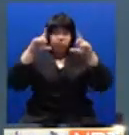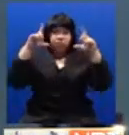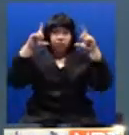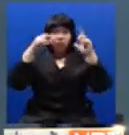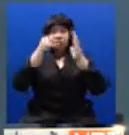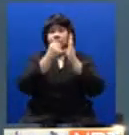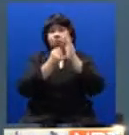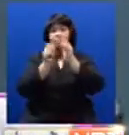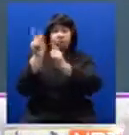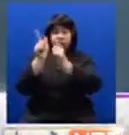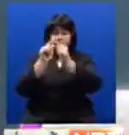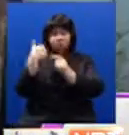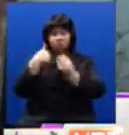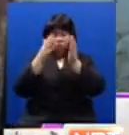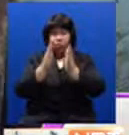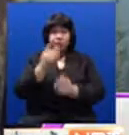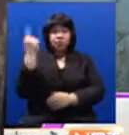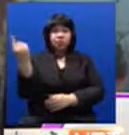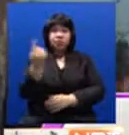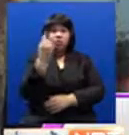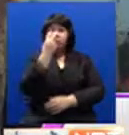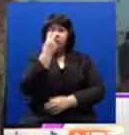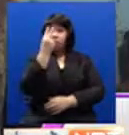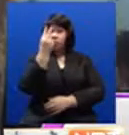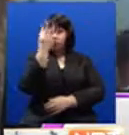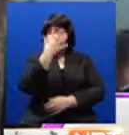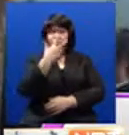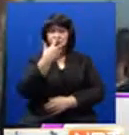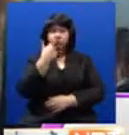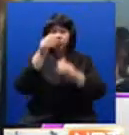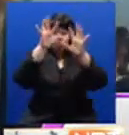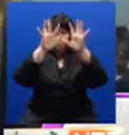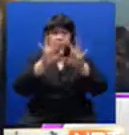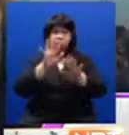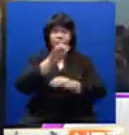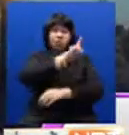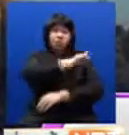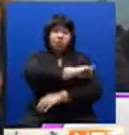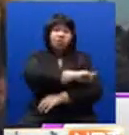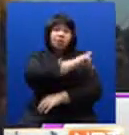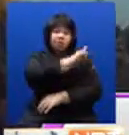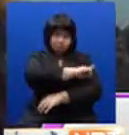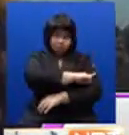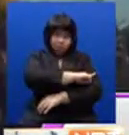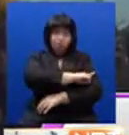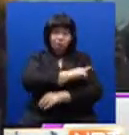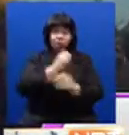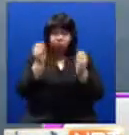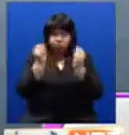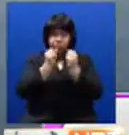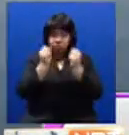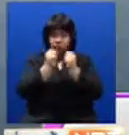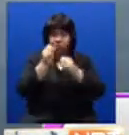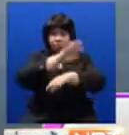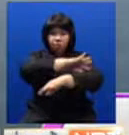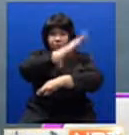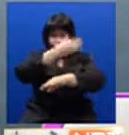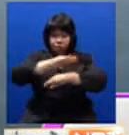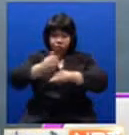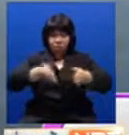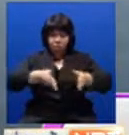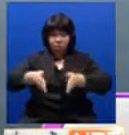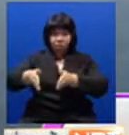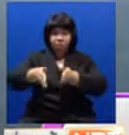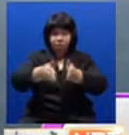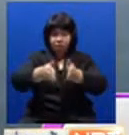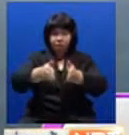มีนกท้องเที่วจำนวนมากคะ ขึ้นไปชมความงามของเทลหมอกถามกลางสภาพอากาศหนาวเย็ชมทิวทัดแ่น้ำของ แก